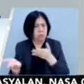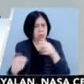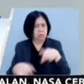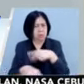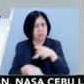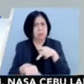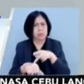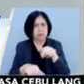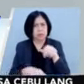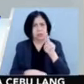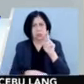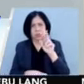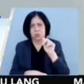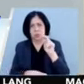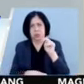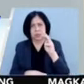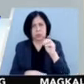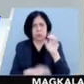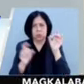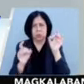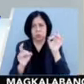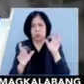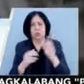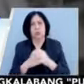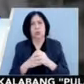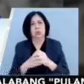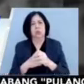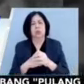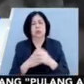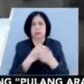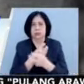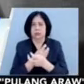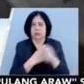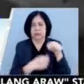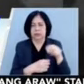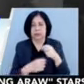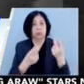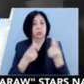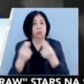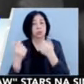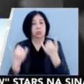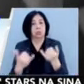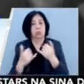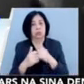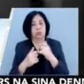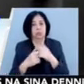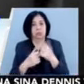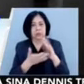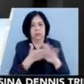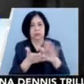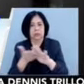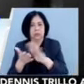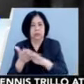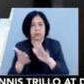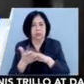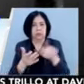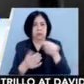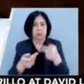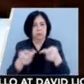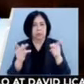Pilipinas yung mga uranium na yan. Nagsasagawa na ng decontamination ang PNRI sa mga lugar ng operasyon